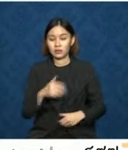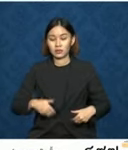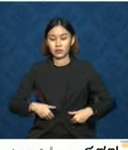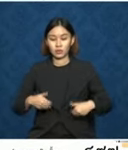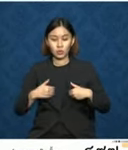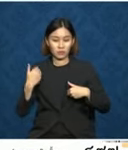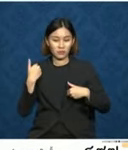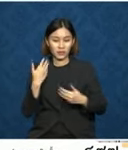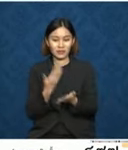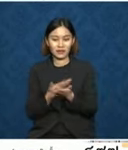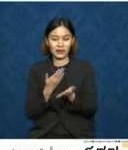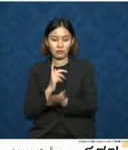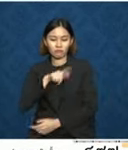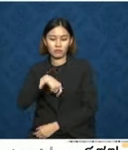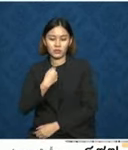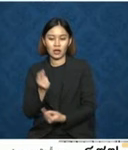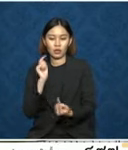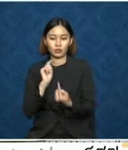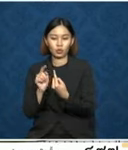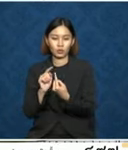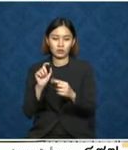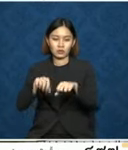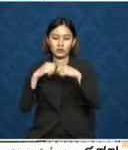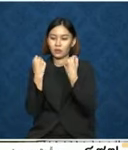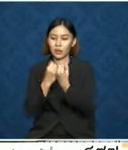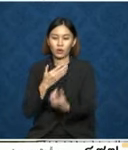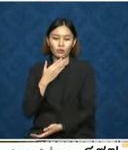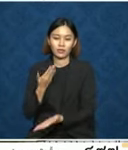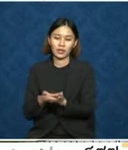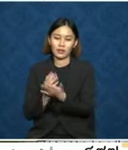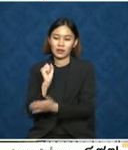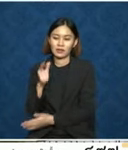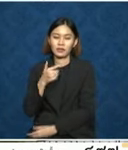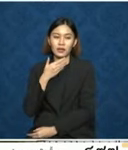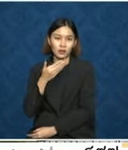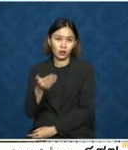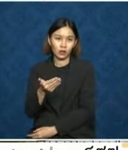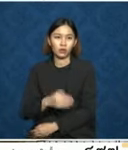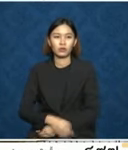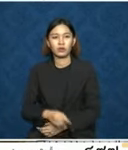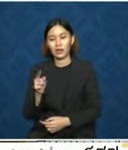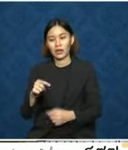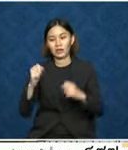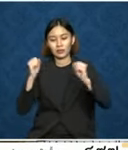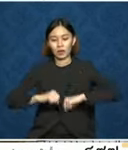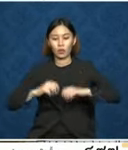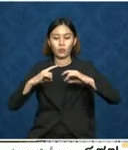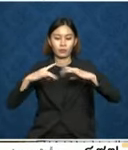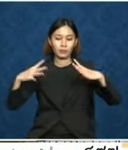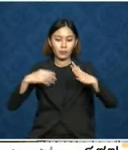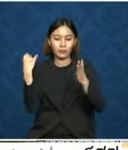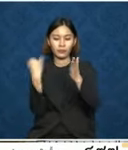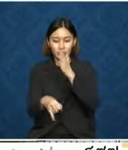เหล่านั้นได้เสียค่าบำรุงเงินให้แก่สมาคมตลอดมาเพราะมิฉนั้นจะเป็นการผิดข้อตกลงและจะเสียสิทธิ์ในทันทีช่วยคืนความ